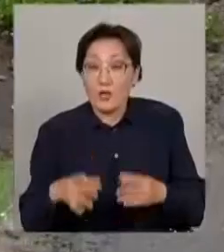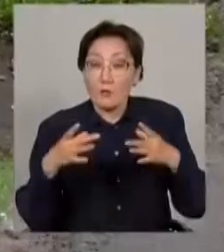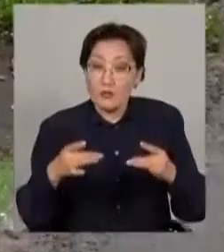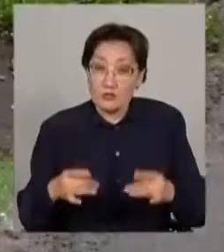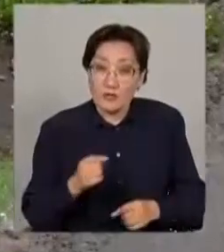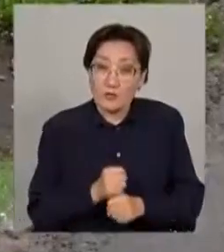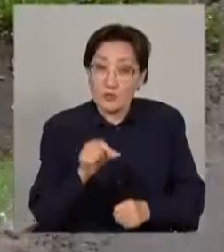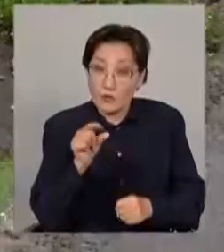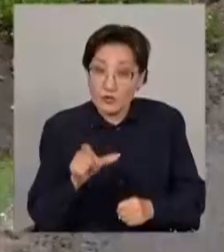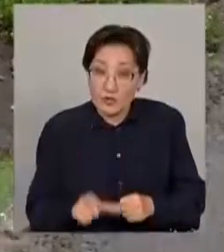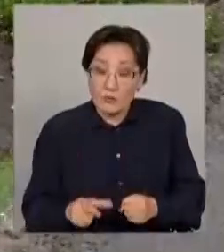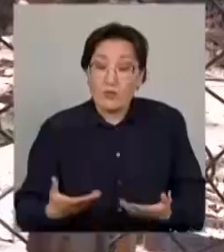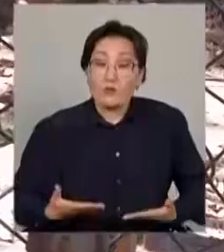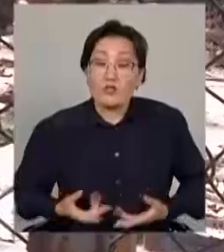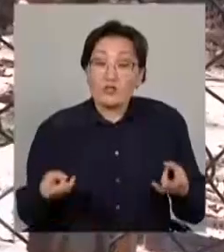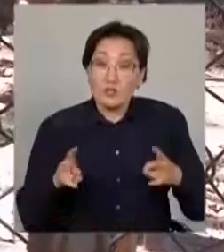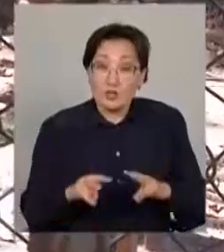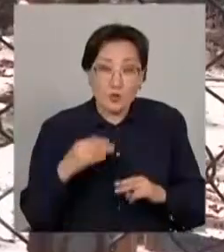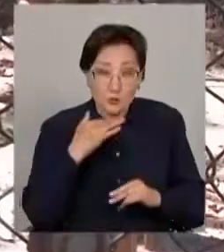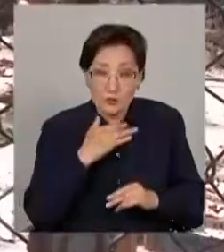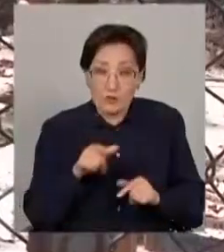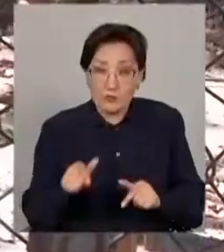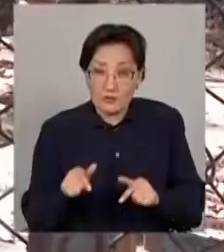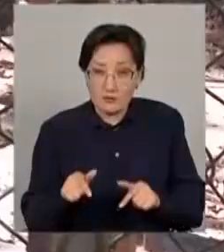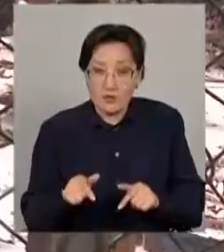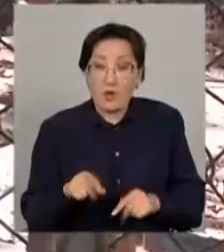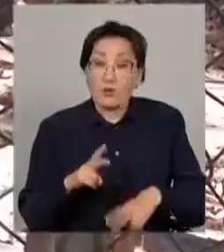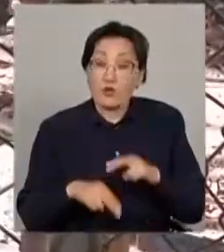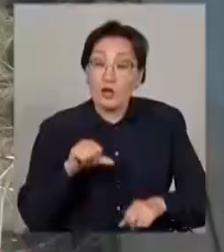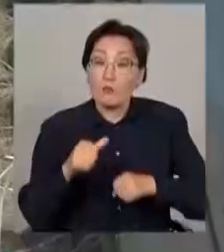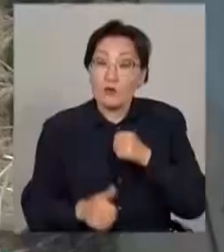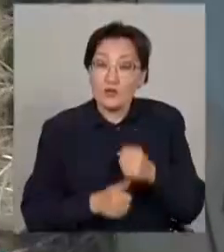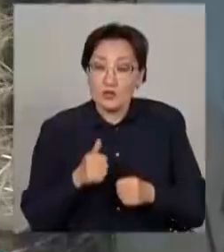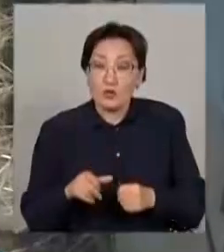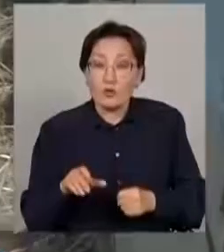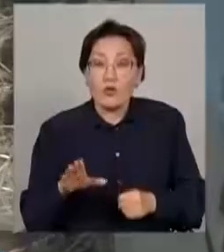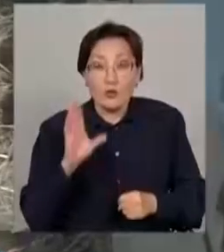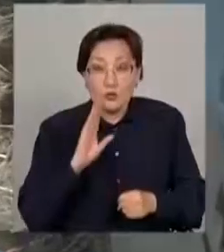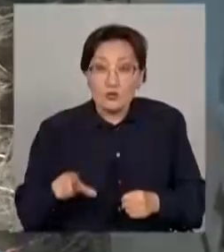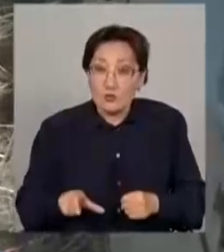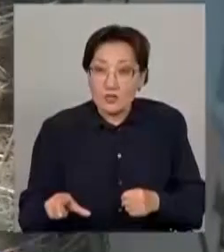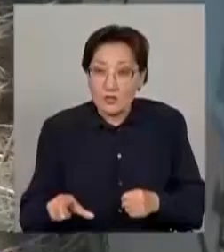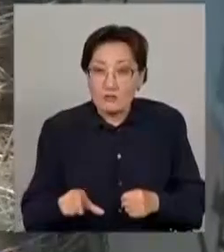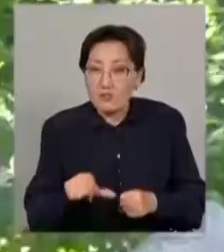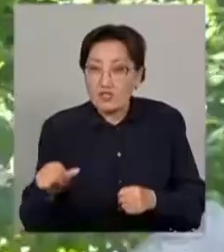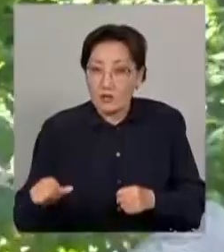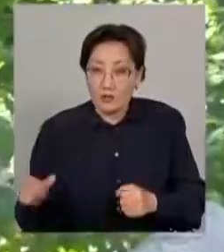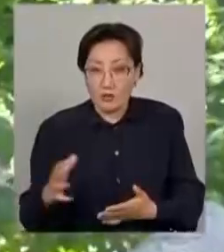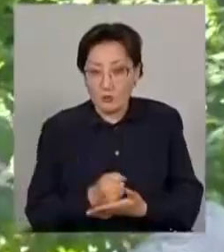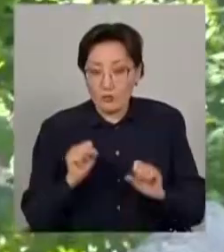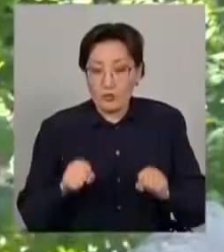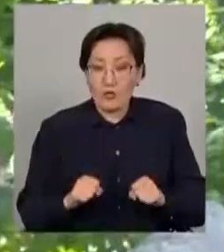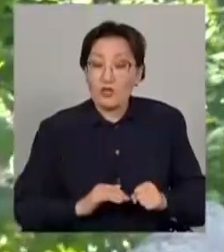жасалған бөтелгілер мен тұрмыстық қалдықтар жетіп артылады мұнда. Тіпті құрылыс материалдарында судың жағасынан табуыңыз бек мүмкін.